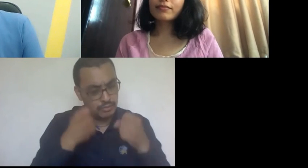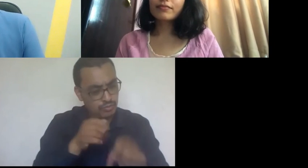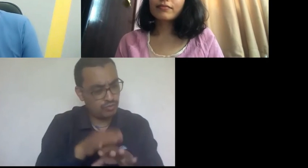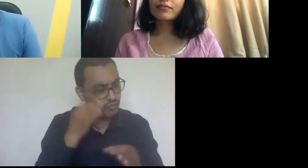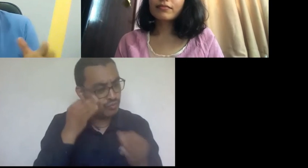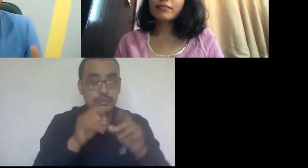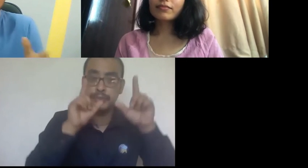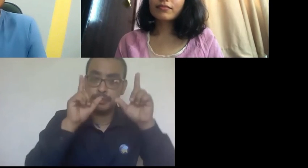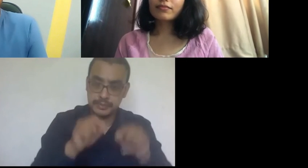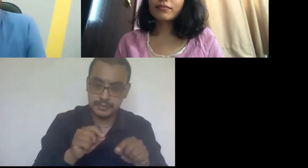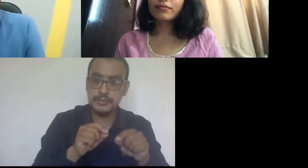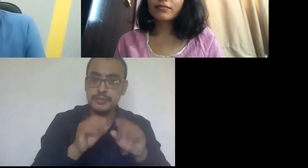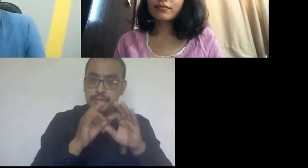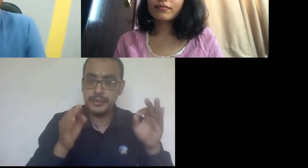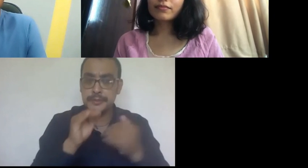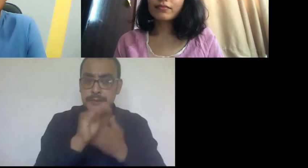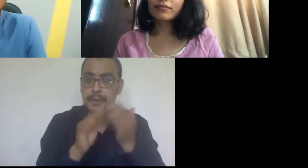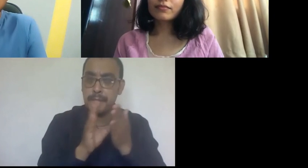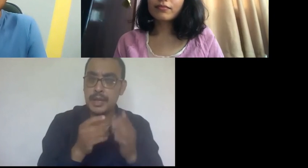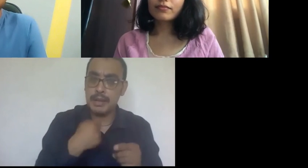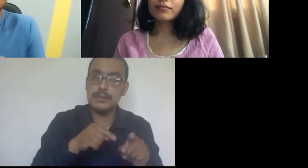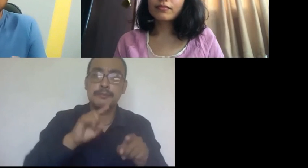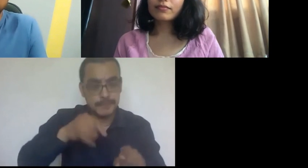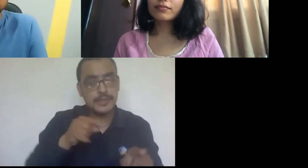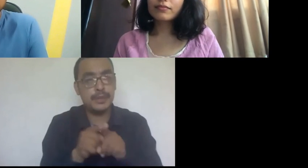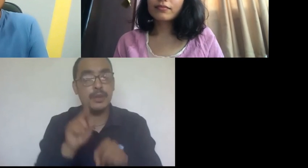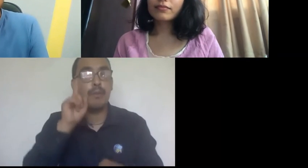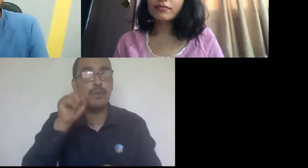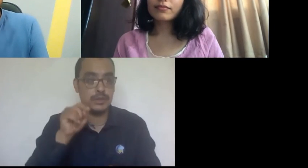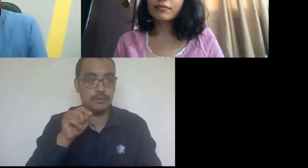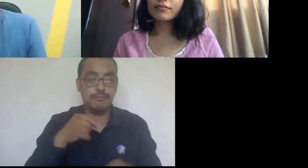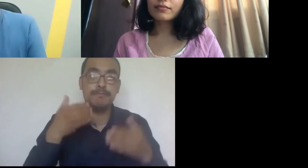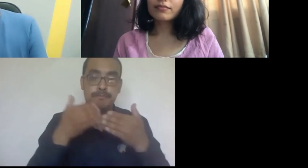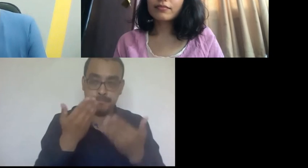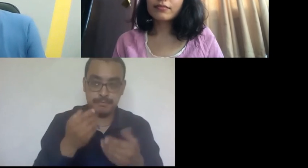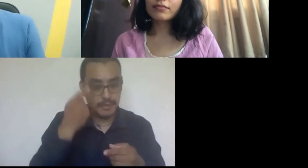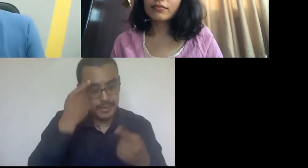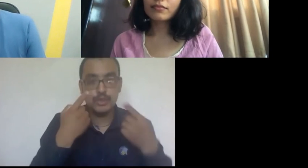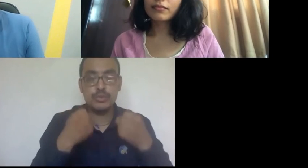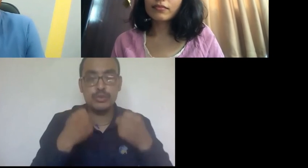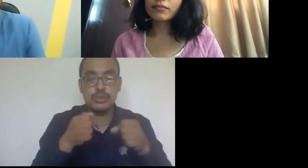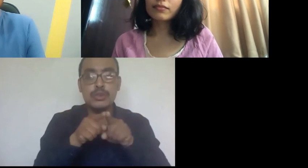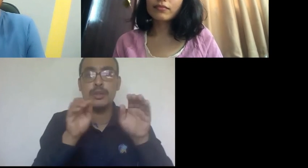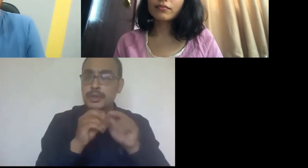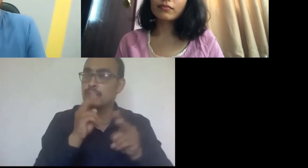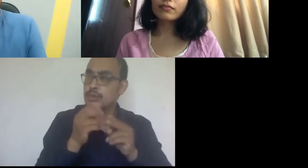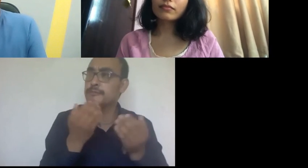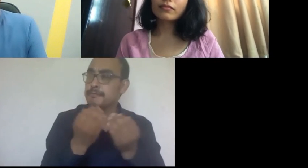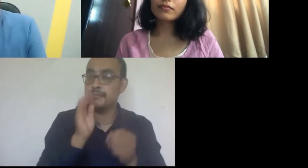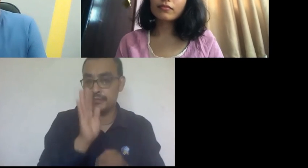दिनुहोला विभिन्न हिसाबले, र हामी पछि फेरि भोलि पनि आउनेछौँ यस्तै मानसिक स्वास्थ्यसँग सम्बन्धित केही कुराहरू लिएर।